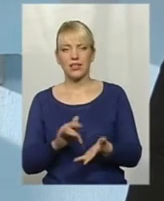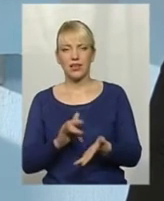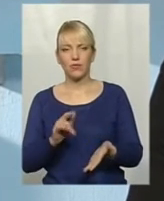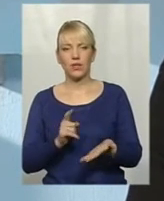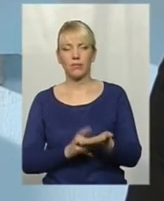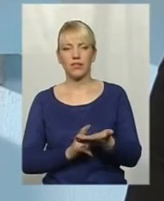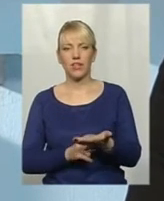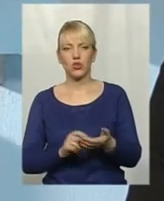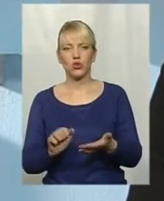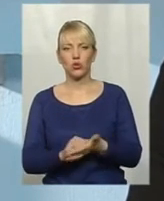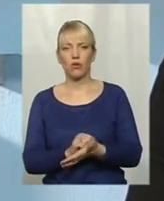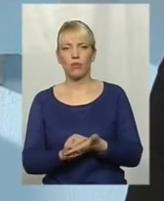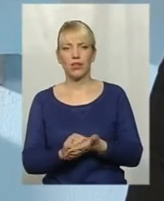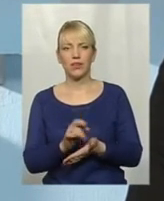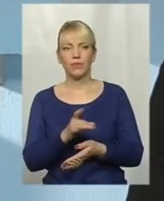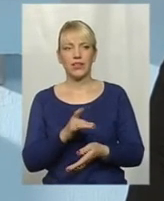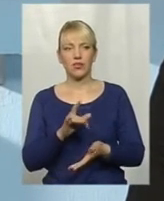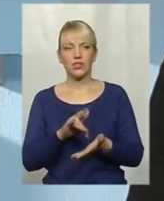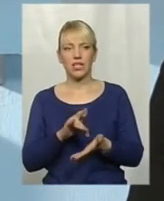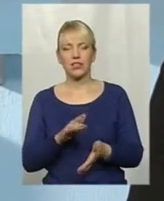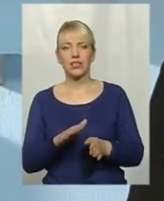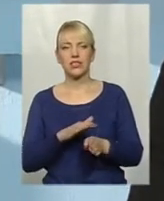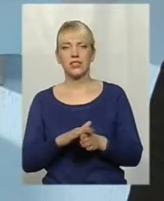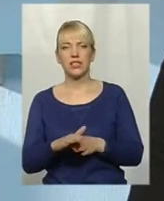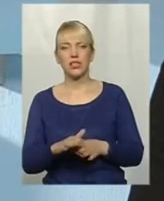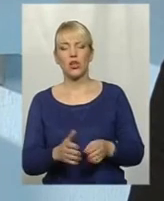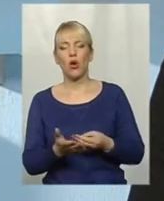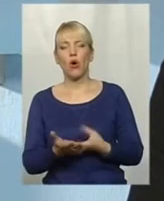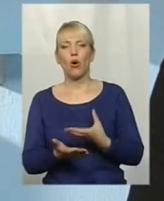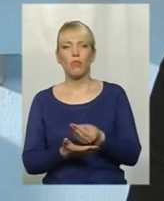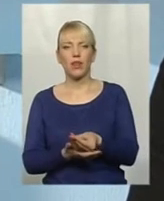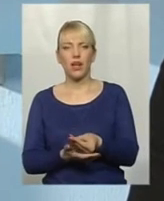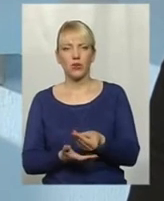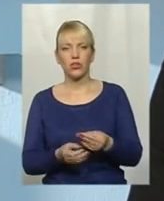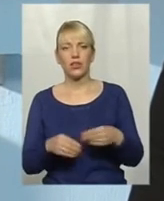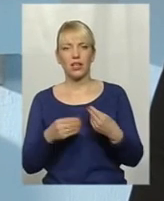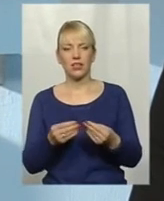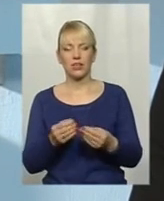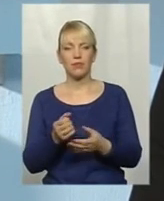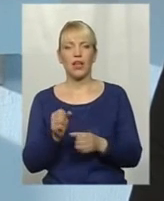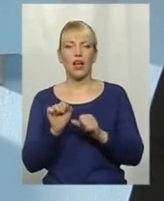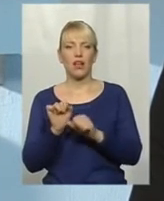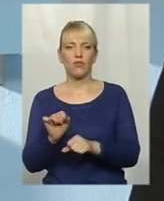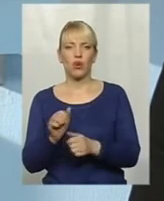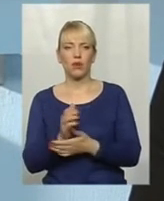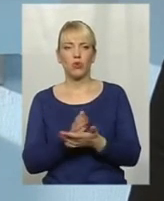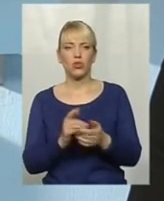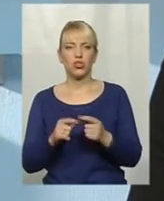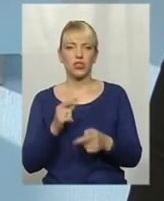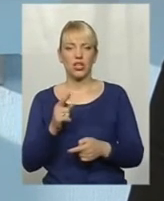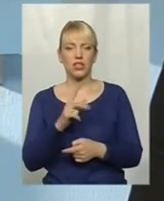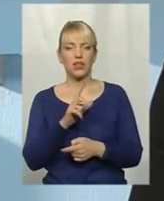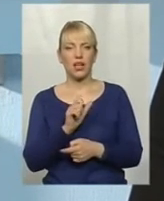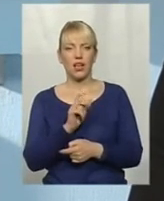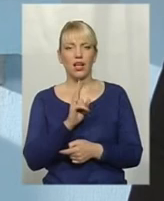документи, та регіональний центр здійснює оплату наданих адвокатом послуг через казначейську